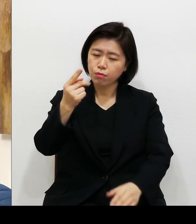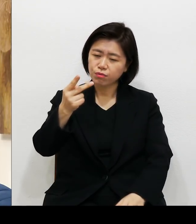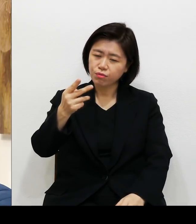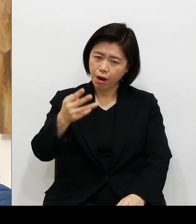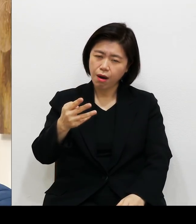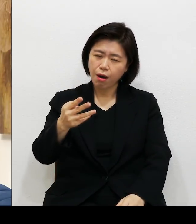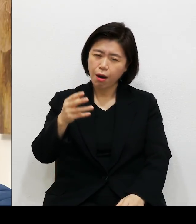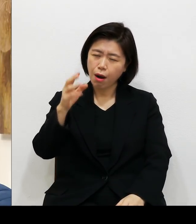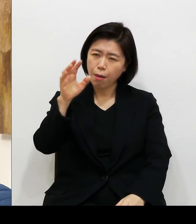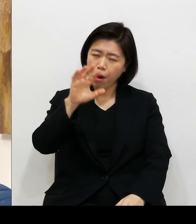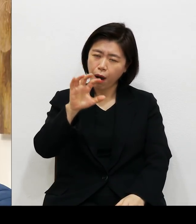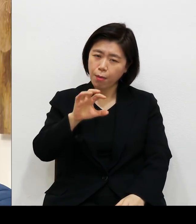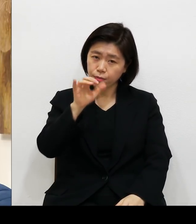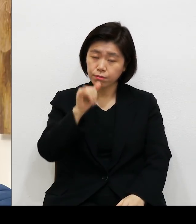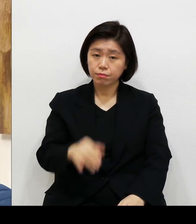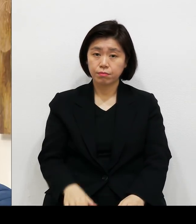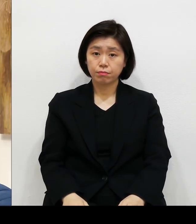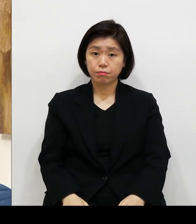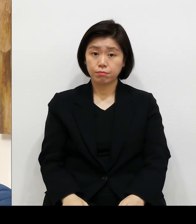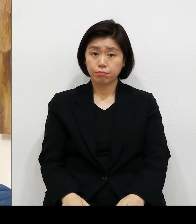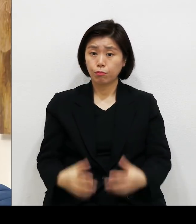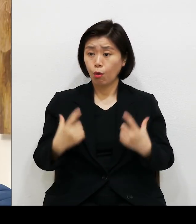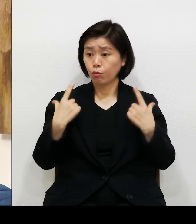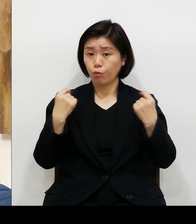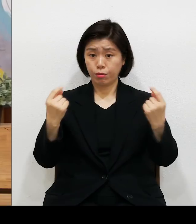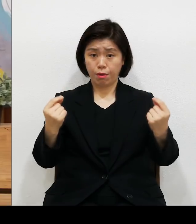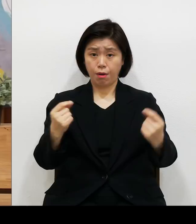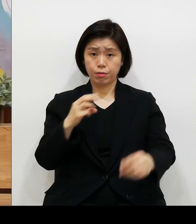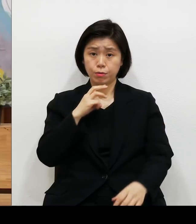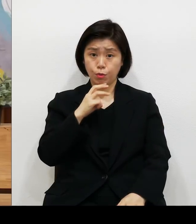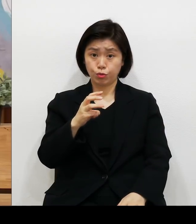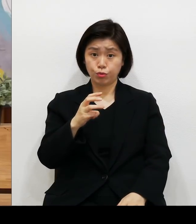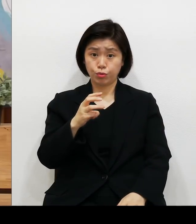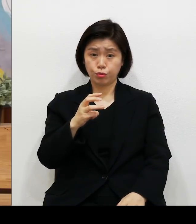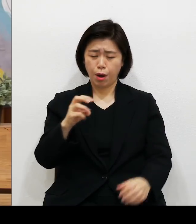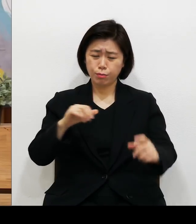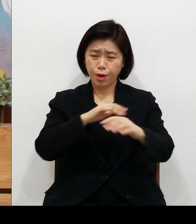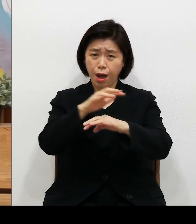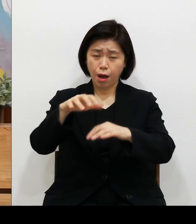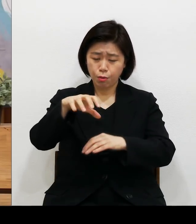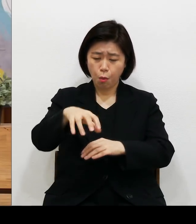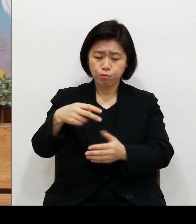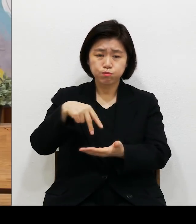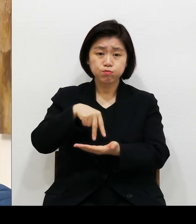또 똑같아요. 또 한 30분 서 있으면 또 비슷한 금액이 들어왔고 아,